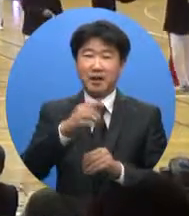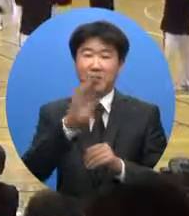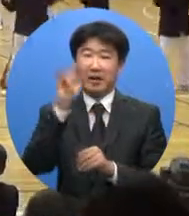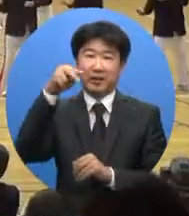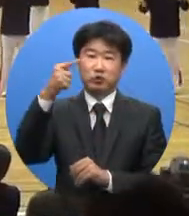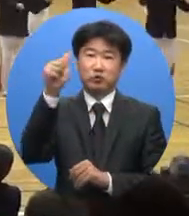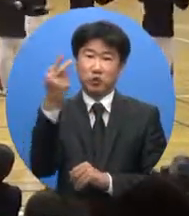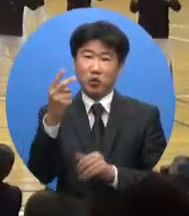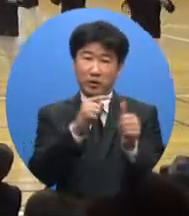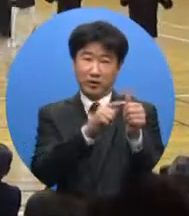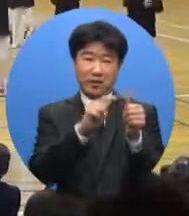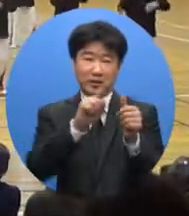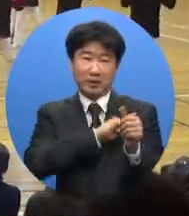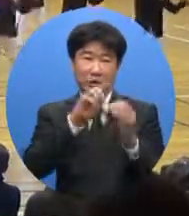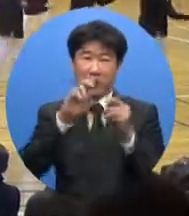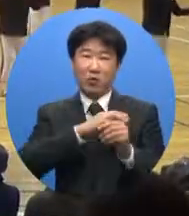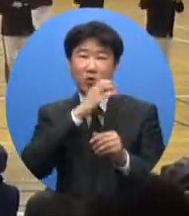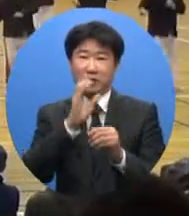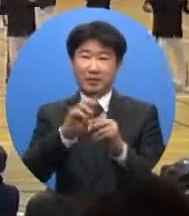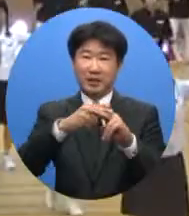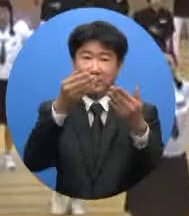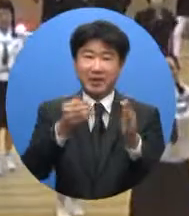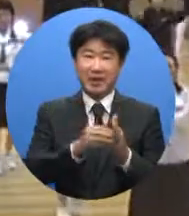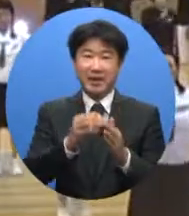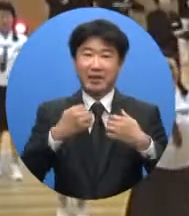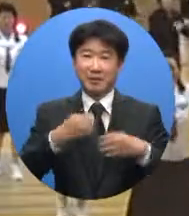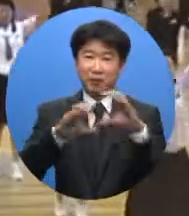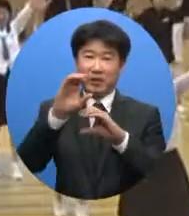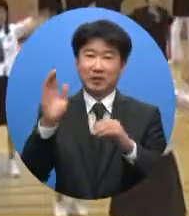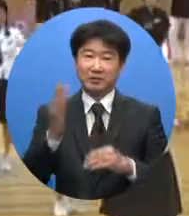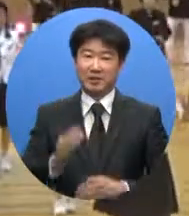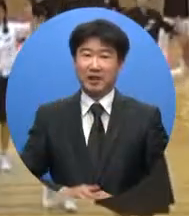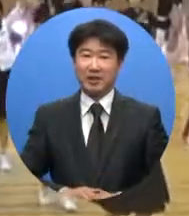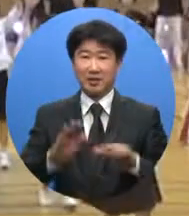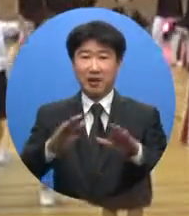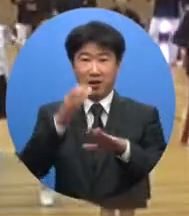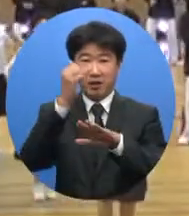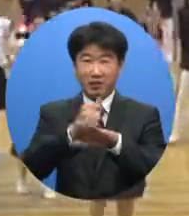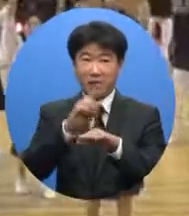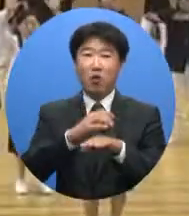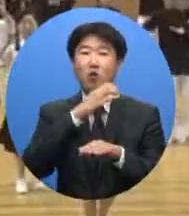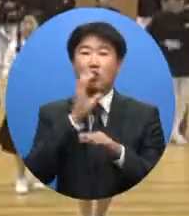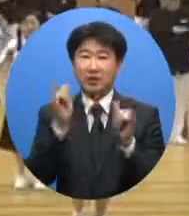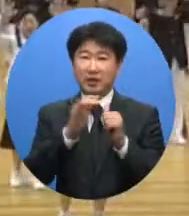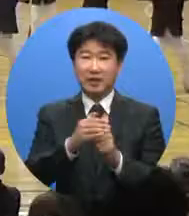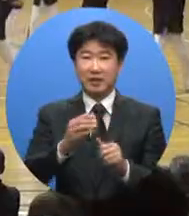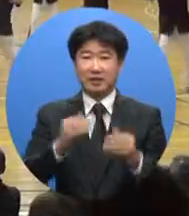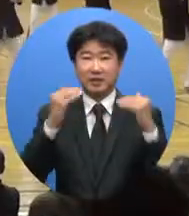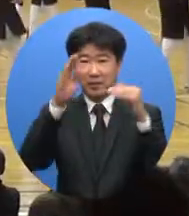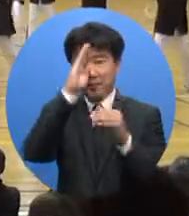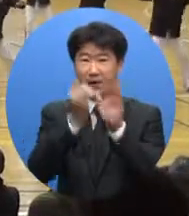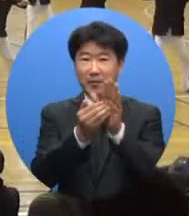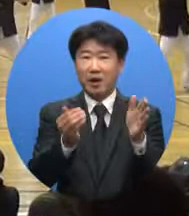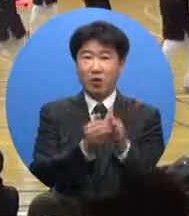어르신이 최고령 선수상을 수상해 기쁨을 더했습니다. 보건소 관계자는 이번 결과가 어르신들이 성인병을